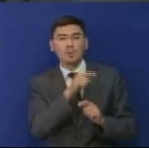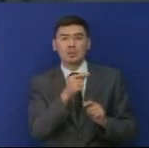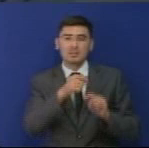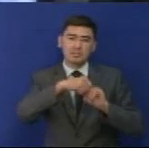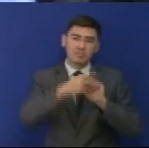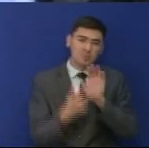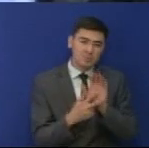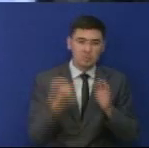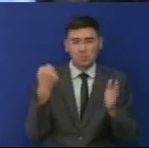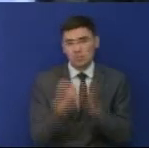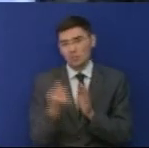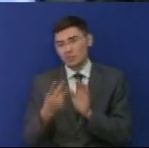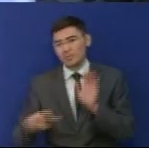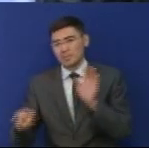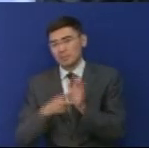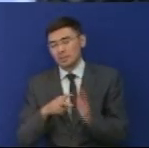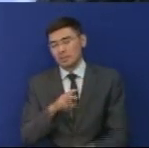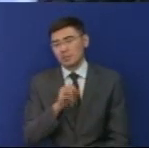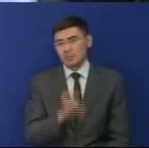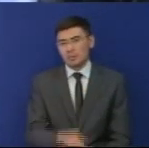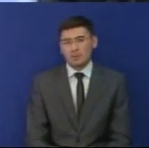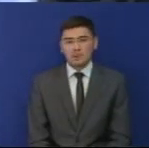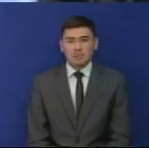от 18 до 27 лет.